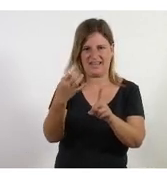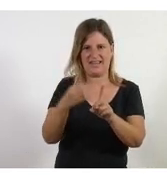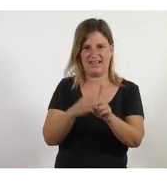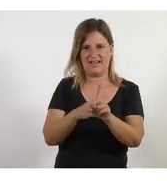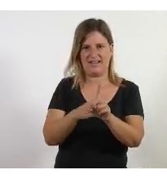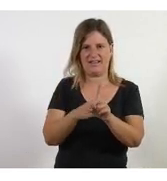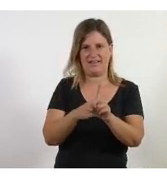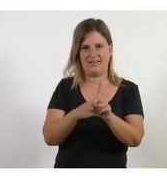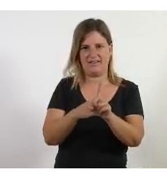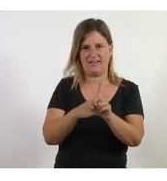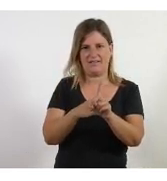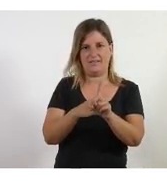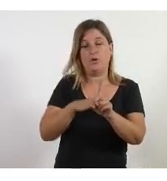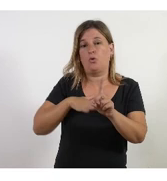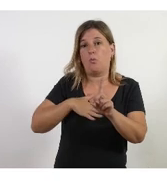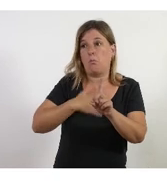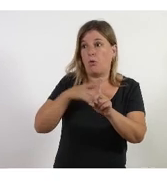Pots haver arribat a una platja